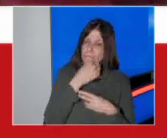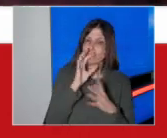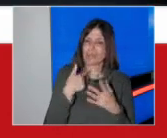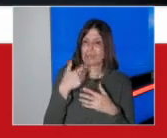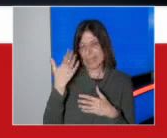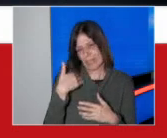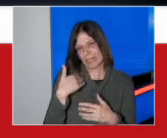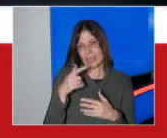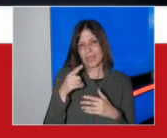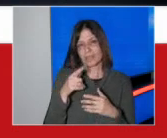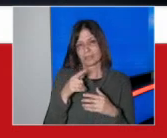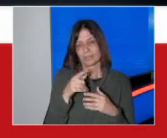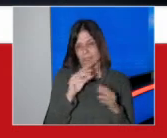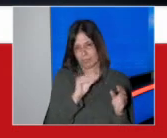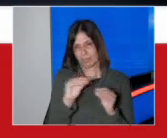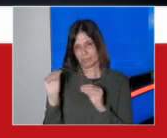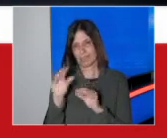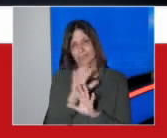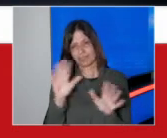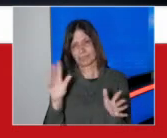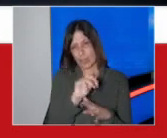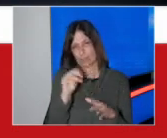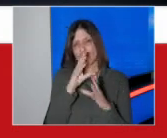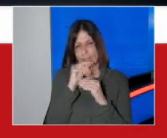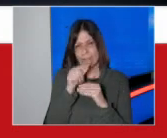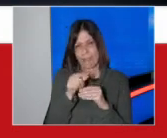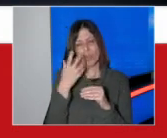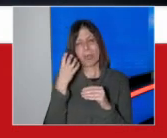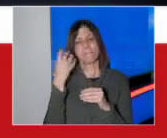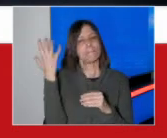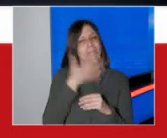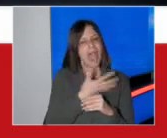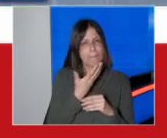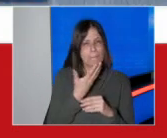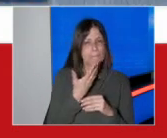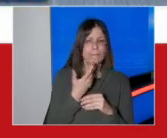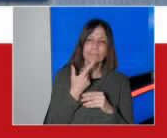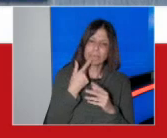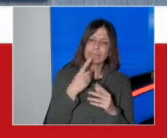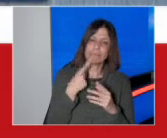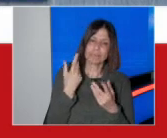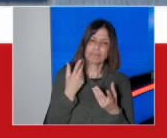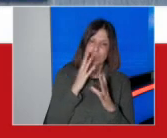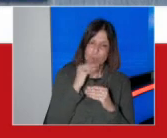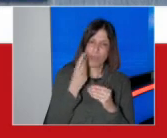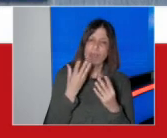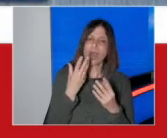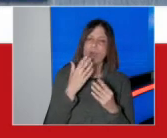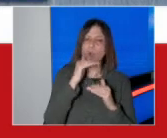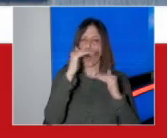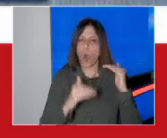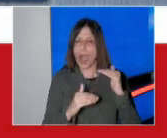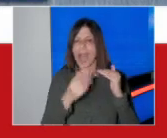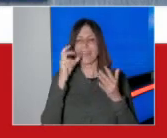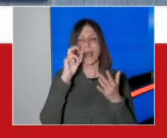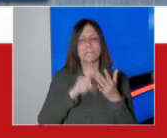הייתי מגלגל לפתחך, מלבד העניין שדיברנו באמת על הפחם, נגיד, ודובר על כך לא מעט, עניין של הורדת מס